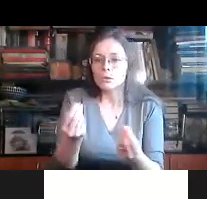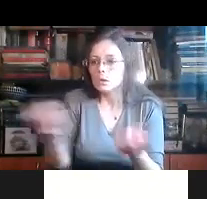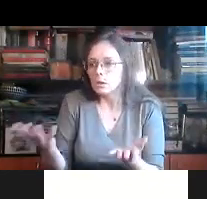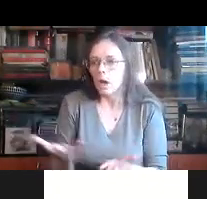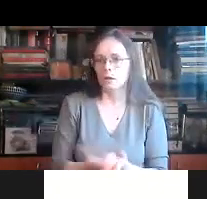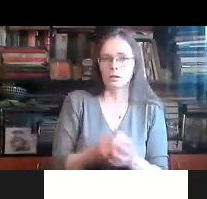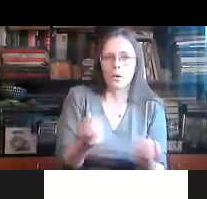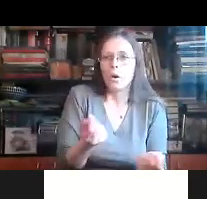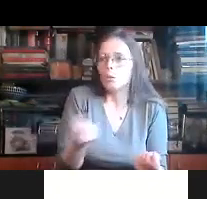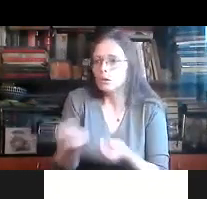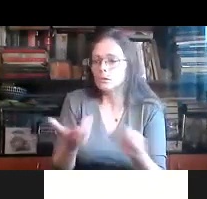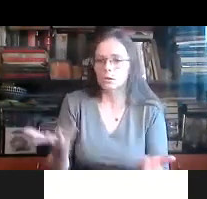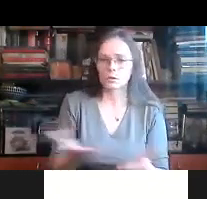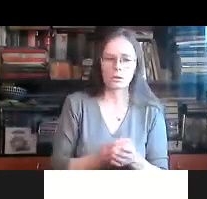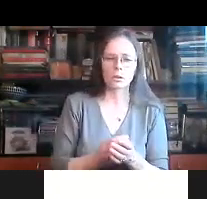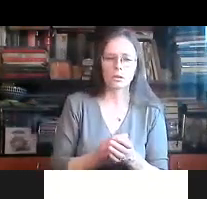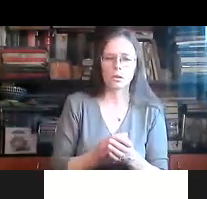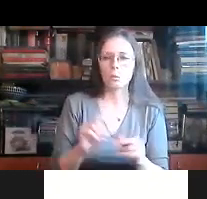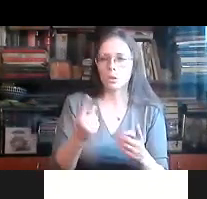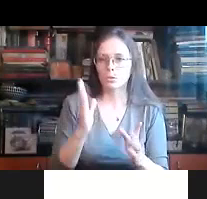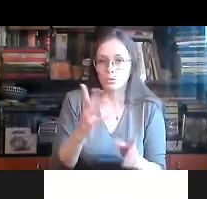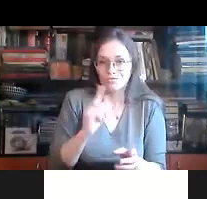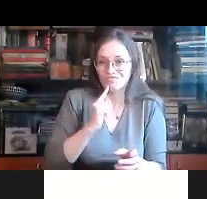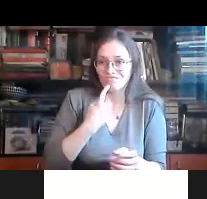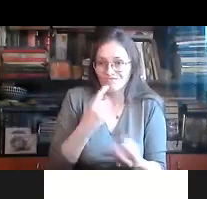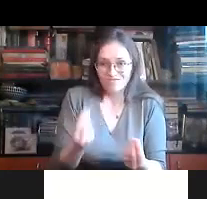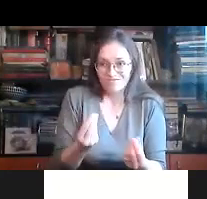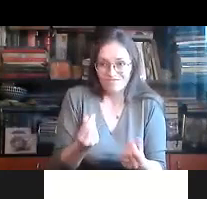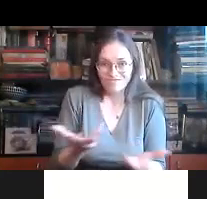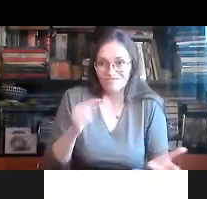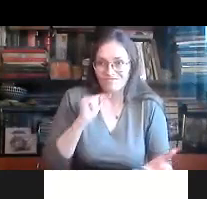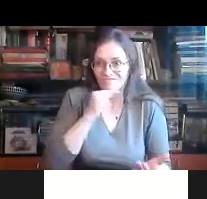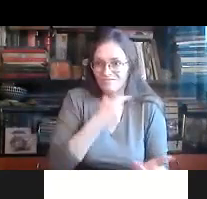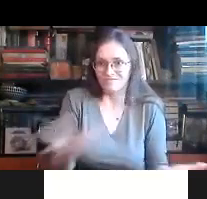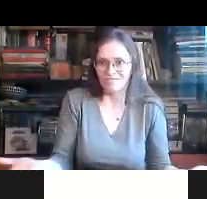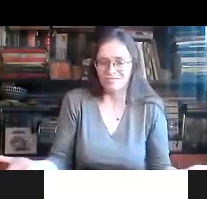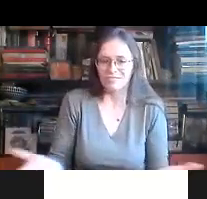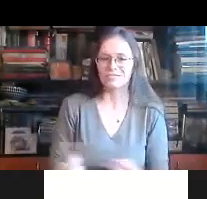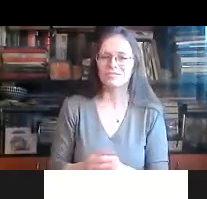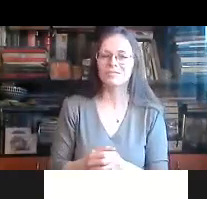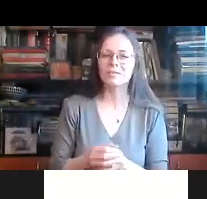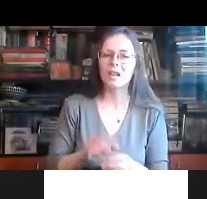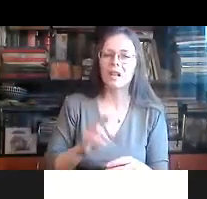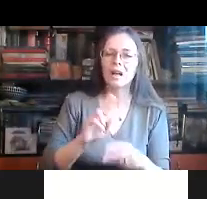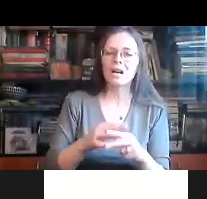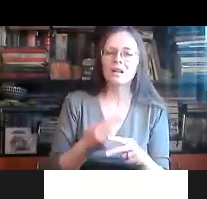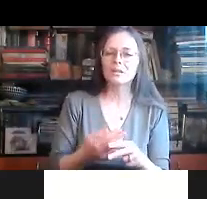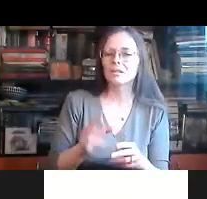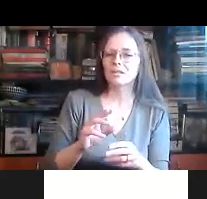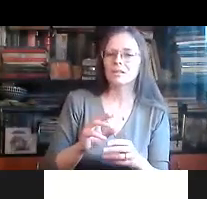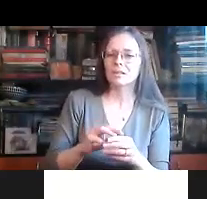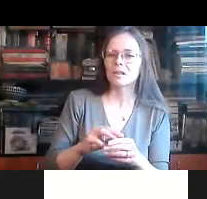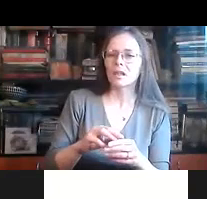кризис, то есть мы к этому еще тоже должны готовы. То есть мне кажется, мы все должны, как бы вот этот вот сейчас немножко отступило, мне стало